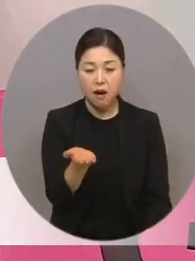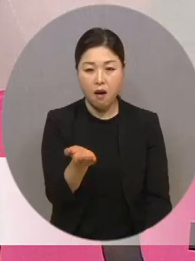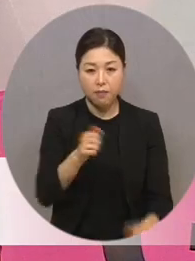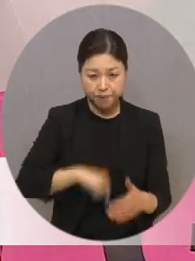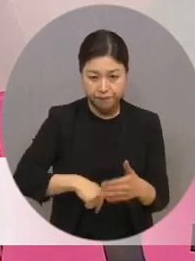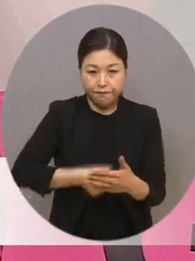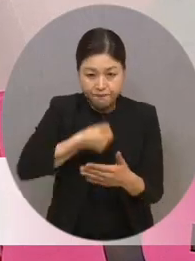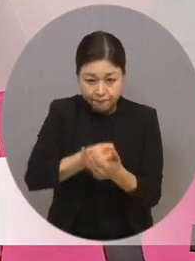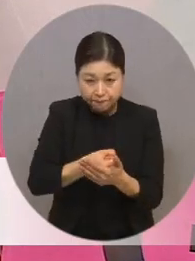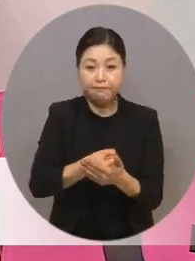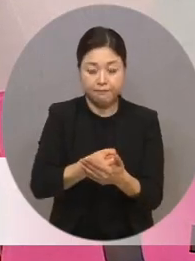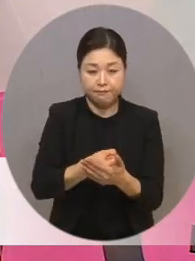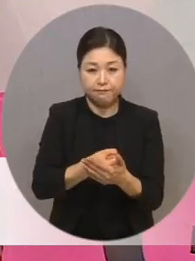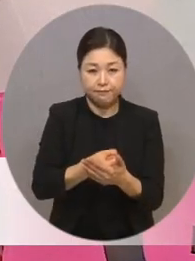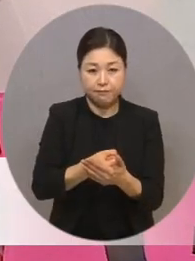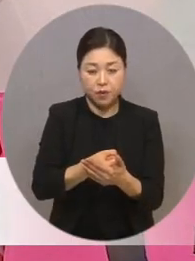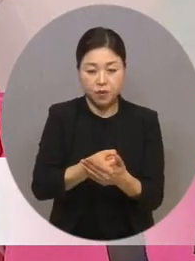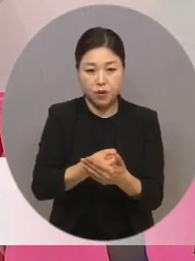가지고